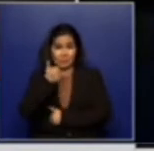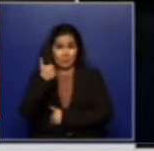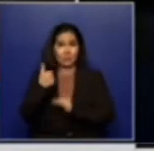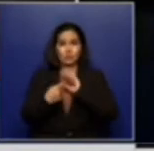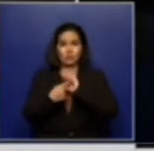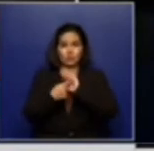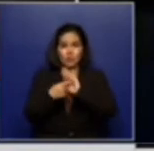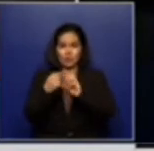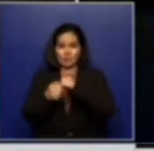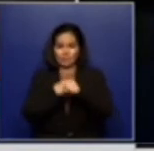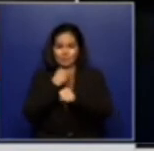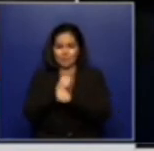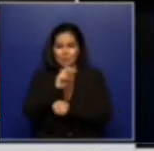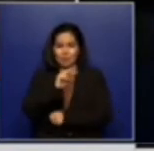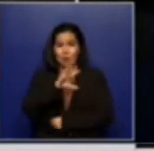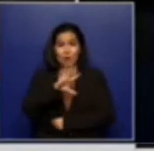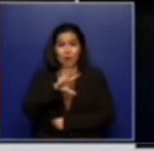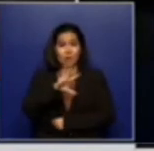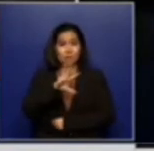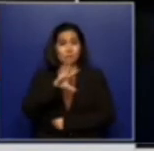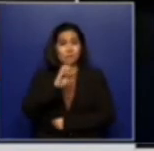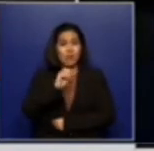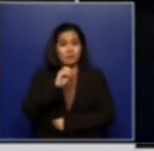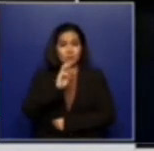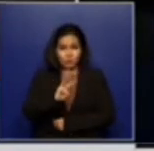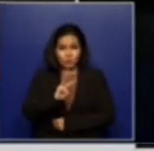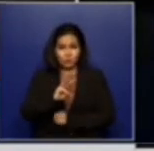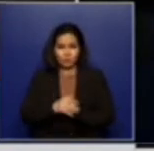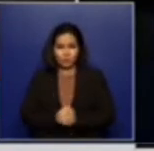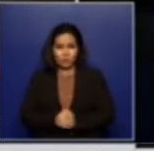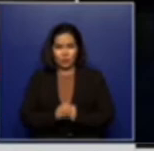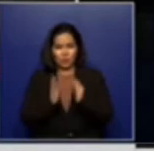มีคนว่างงานเข้ารับการบำบัดมากที่สุดเป็นอันดับหนึ่งค่ะท่านประธานเมื่อเทียบกับกลุ่มคนในอาชีพอื่นๆยกตัวอย่างเช่นปี2556